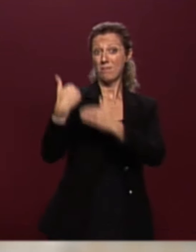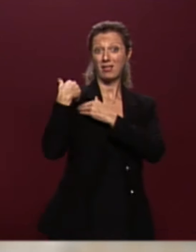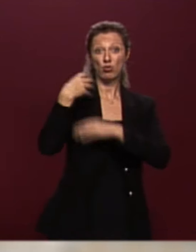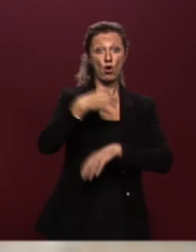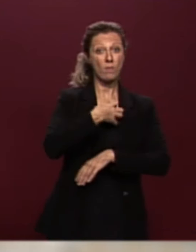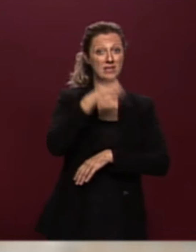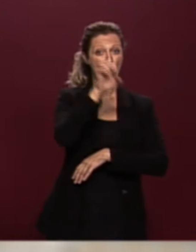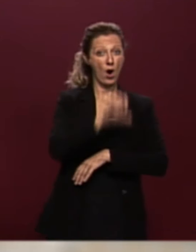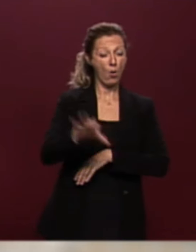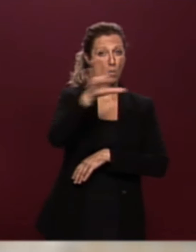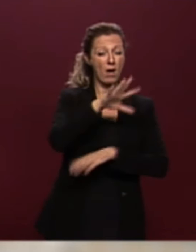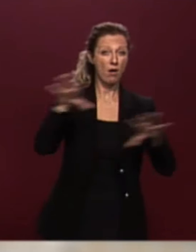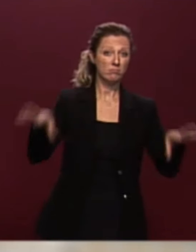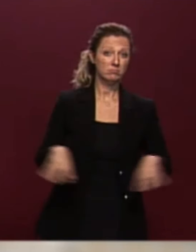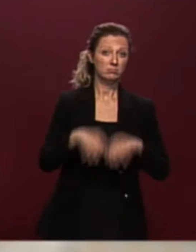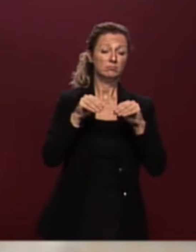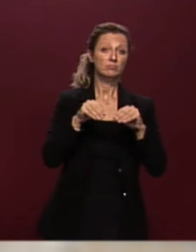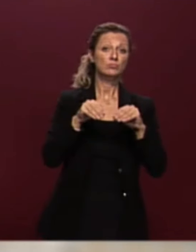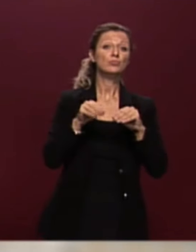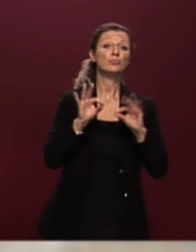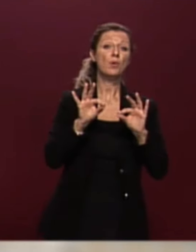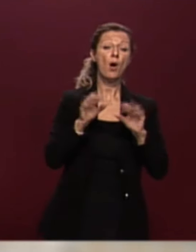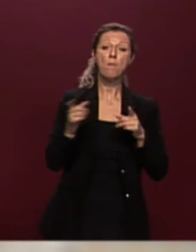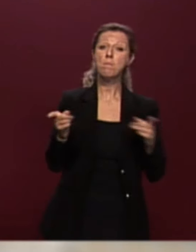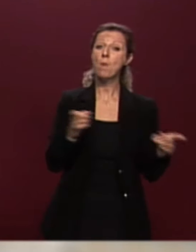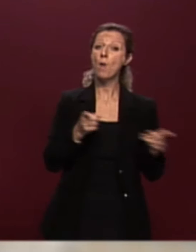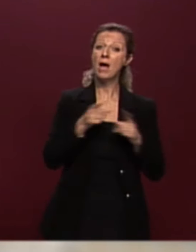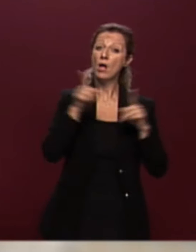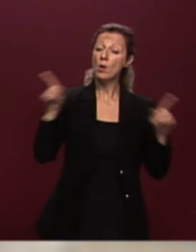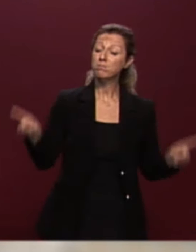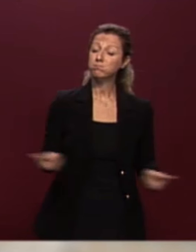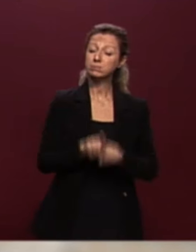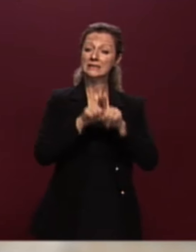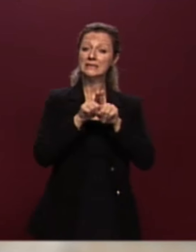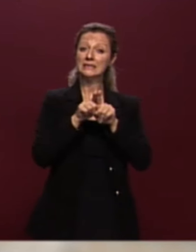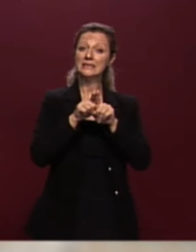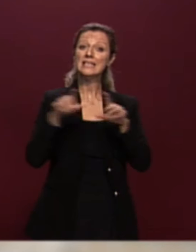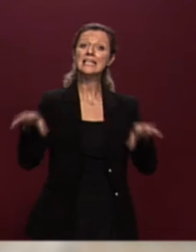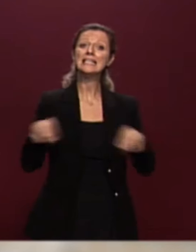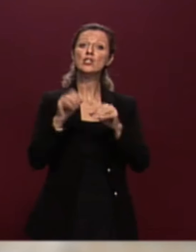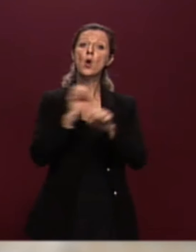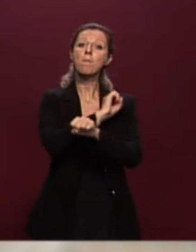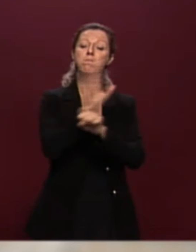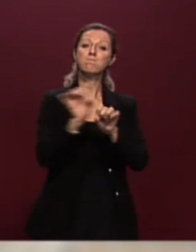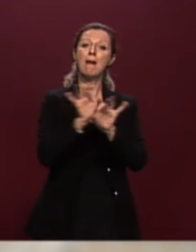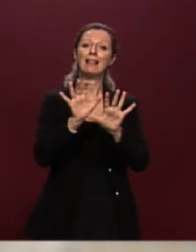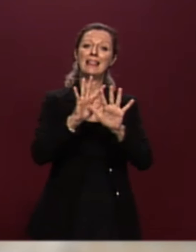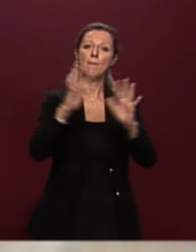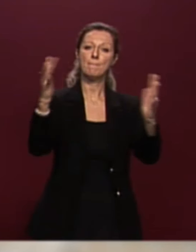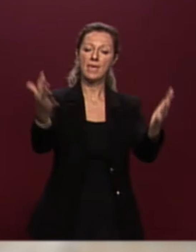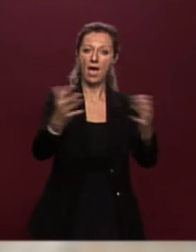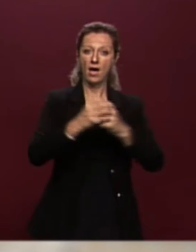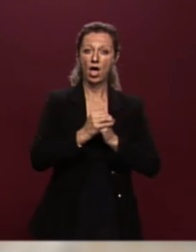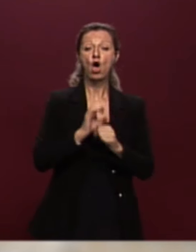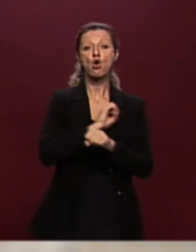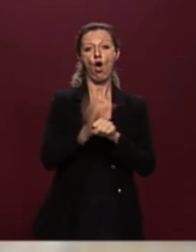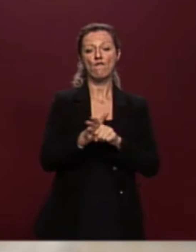commissario europeo in concomitanza all'inizio della pandemia di